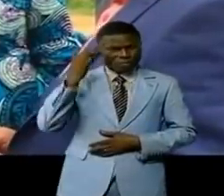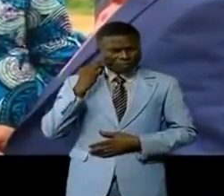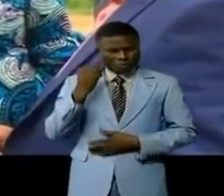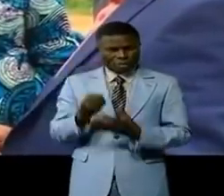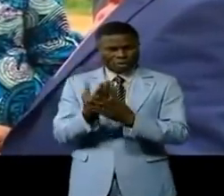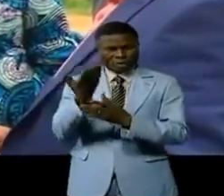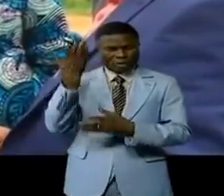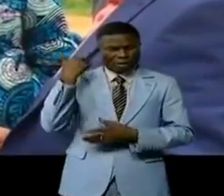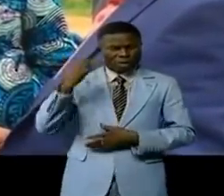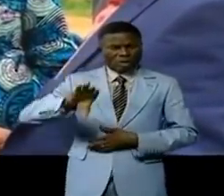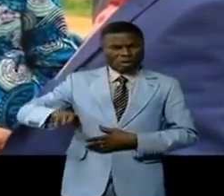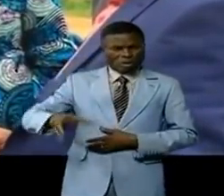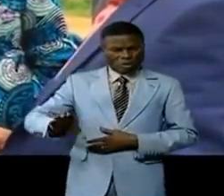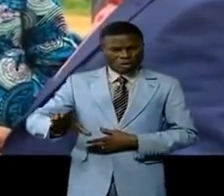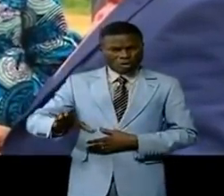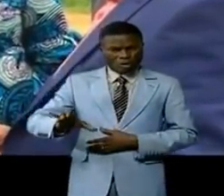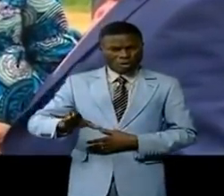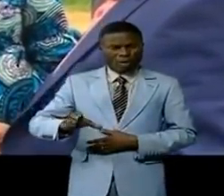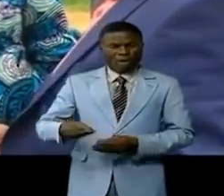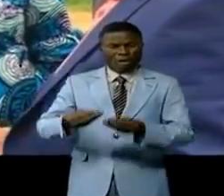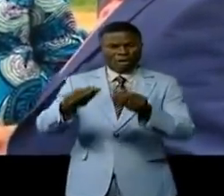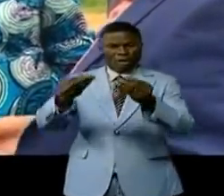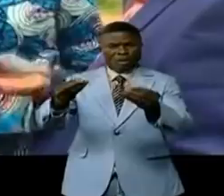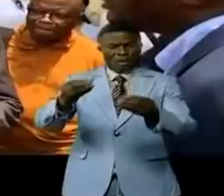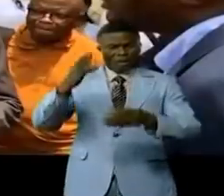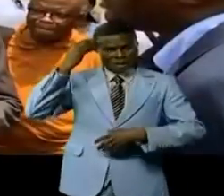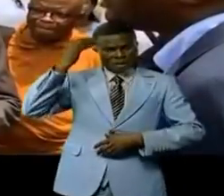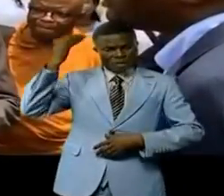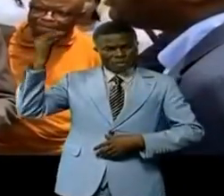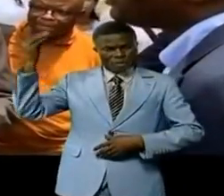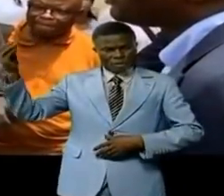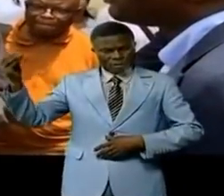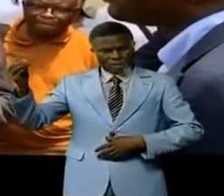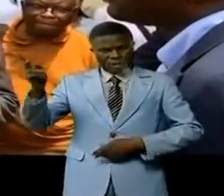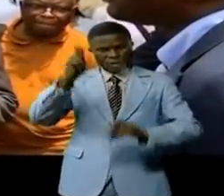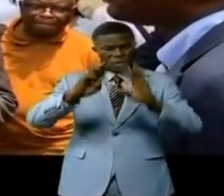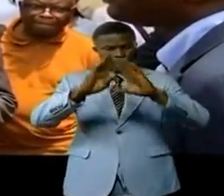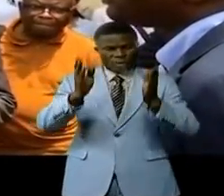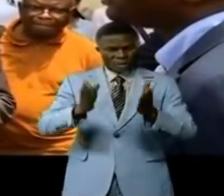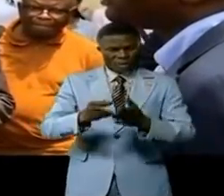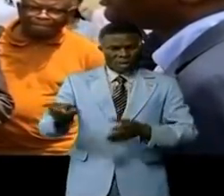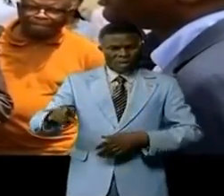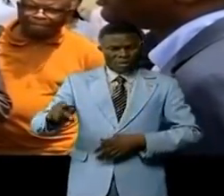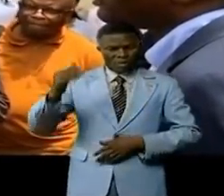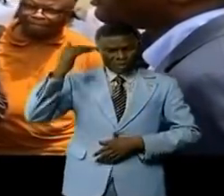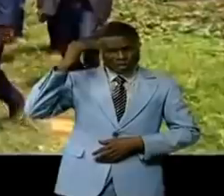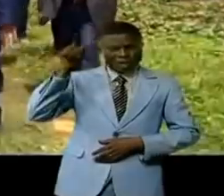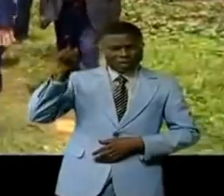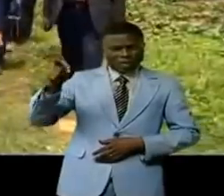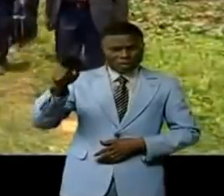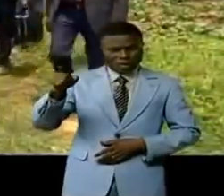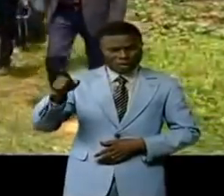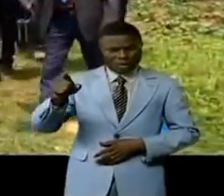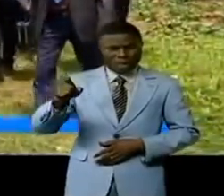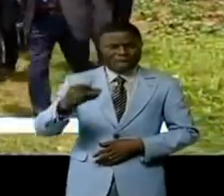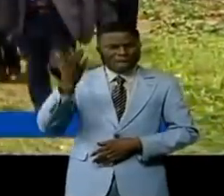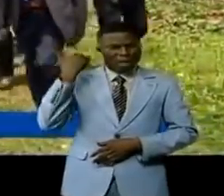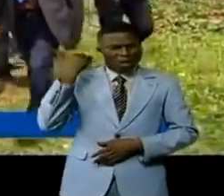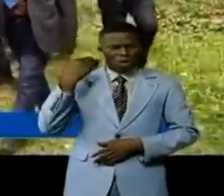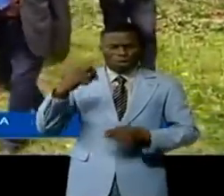Ressources hydrauliques a donné de l'espoir à cette population de la province de la Choapa qui manque de